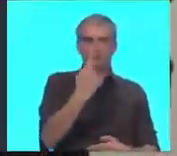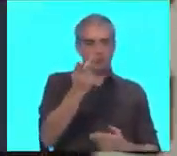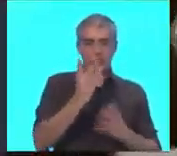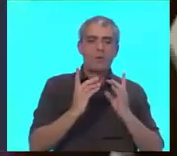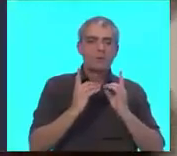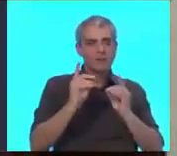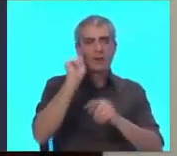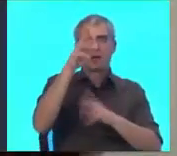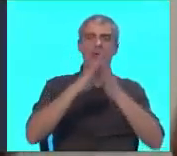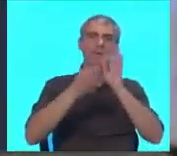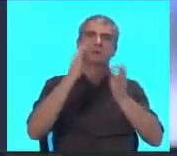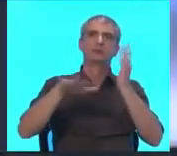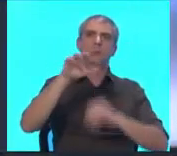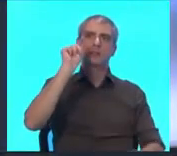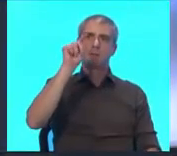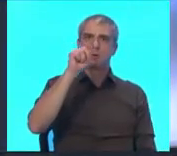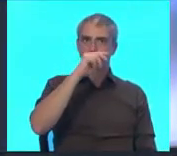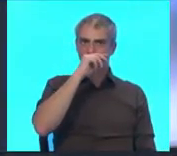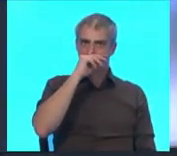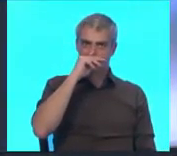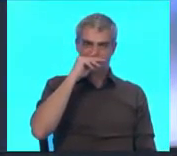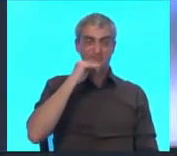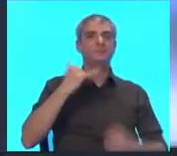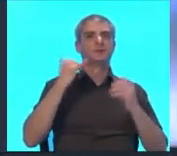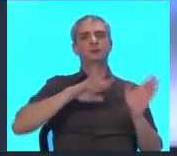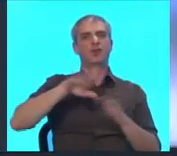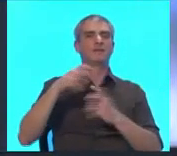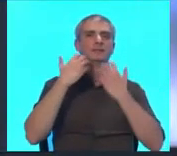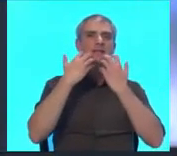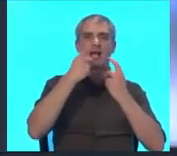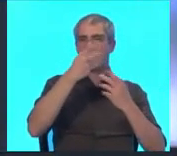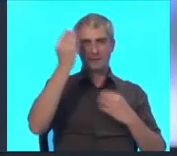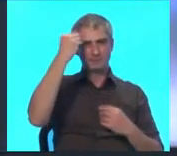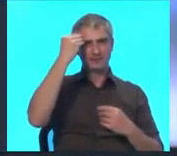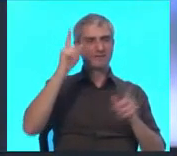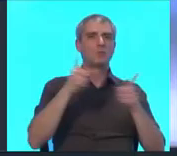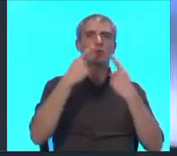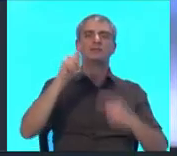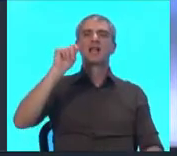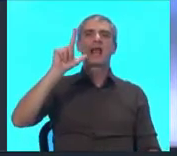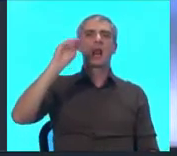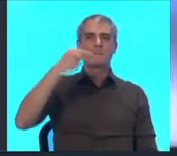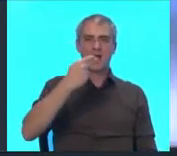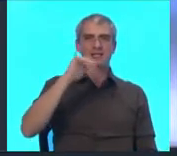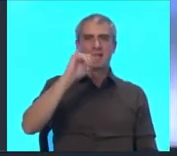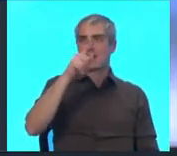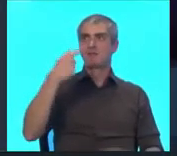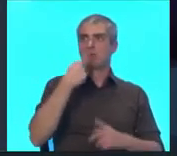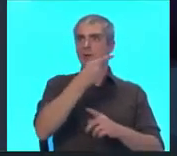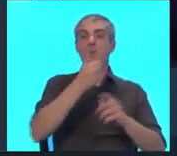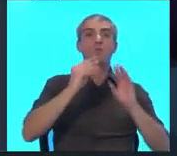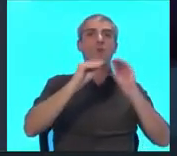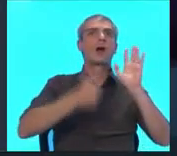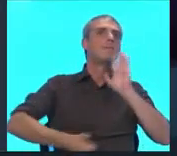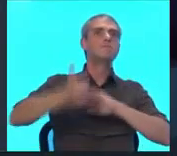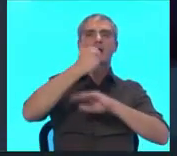לבית המשפט המחוזי. עכשיו לסערת תלמה ילין והטענות להטרדה מינית במשך שנים מצד מורה בכיר למוזיקה, ורד